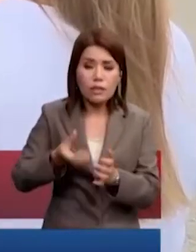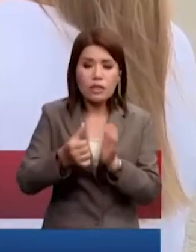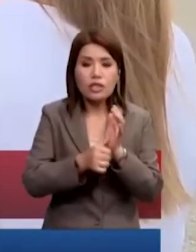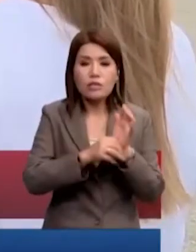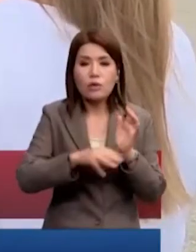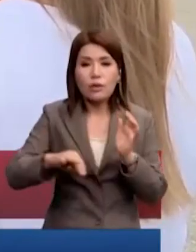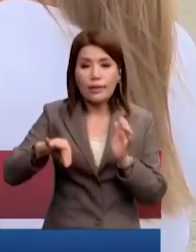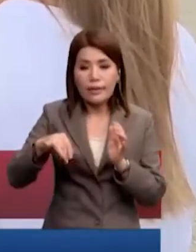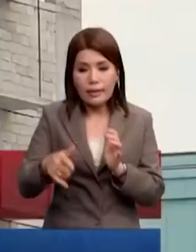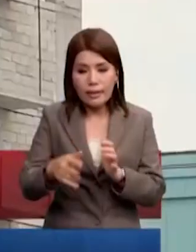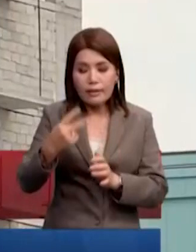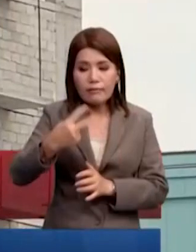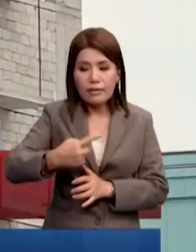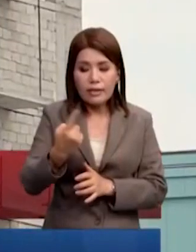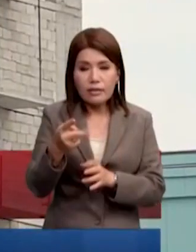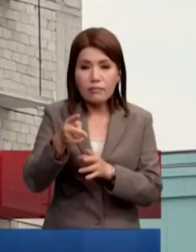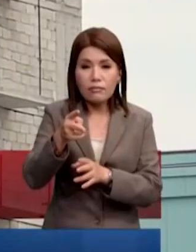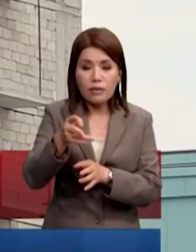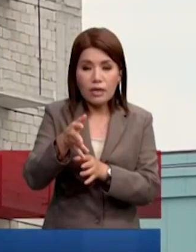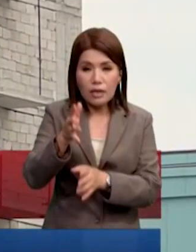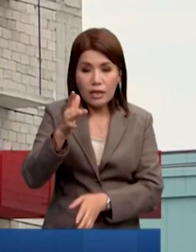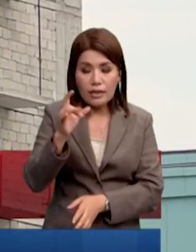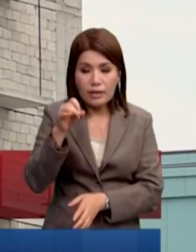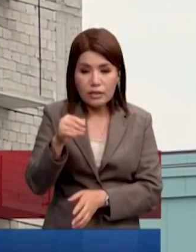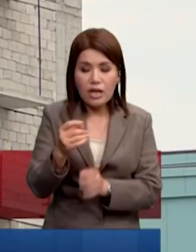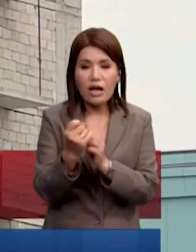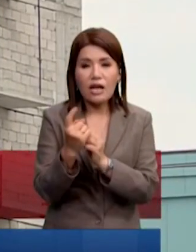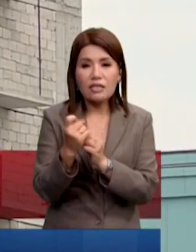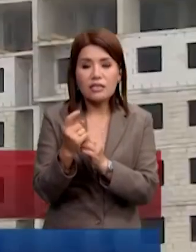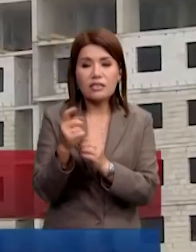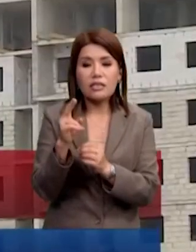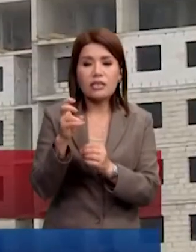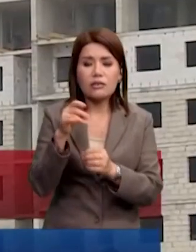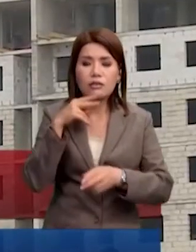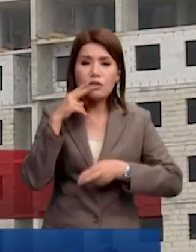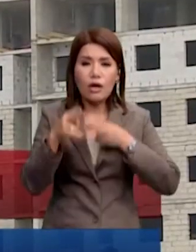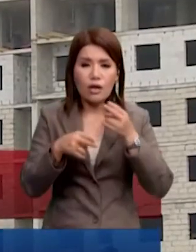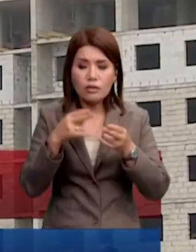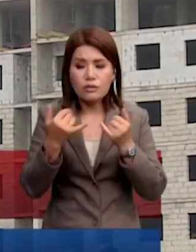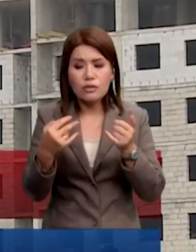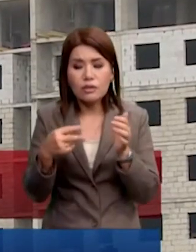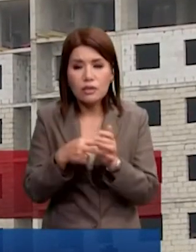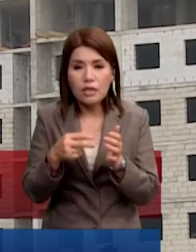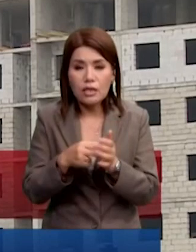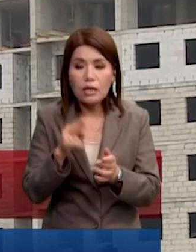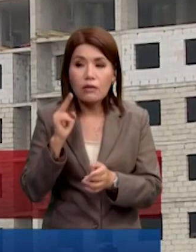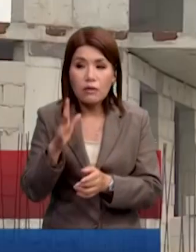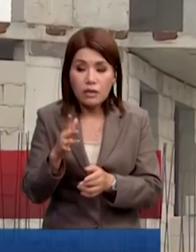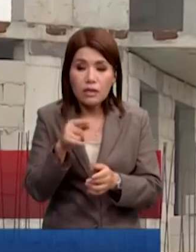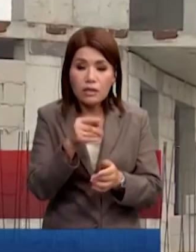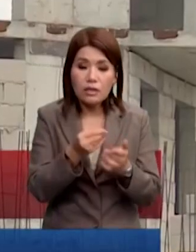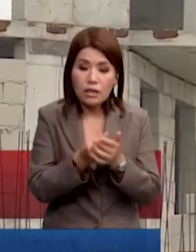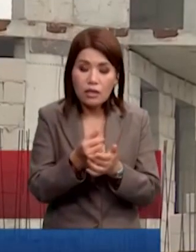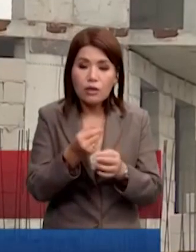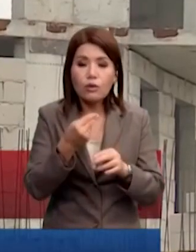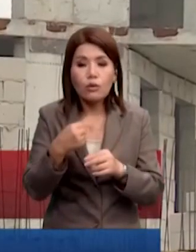миллионов тенге. Из 21 этажа в доме построено только 11. Карагандинец жалуется, с нынешними ценами на недвижимость за эти деньги